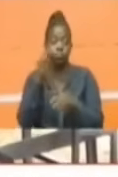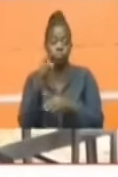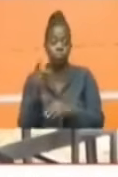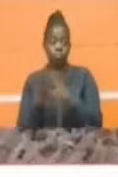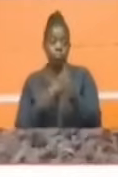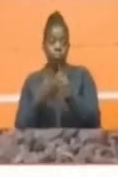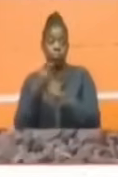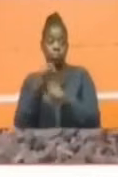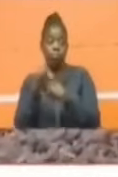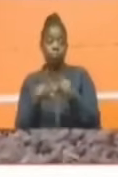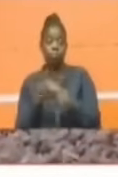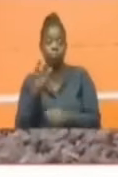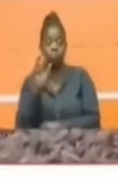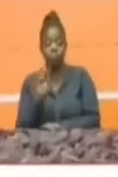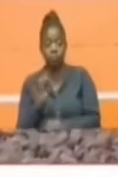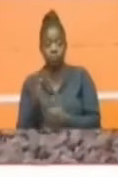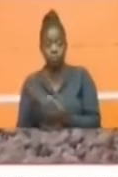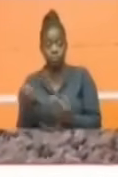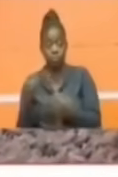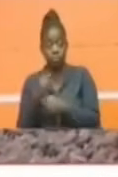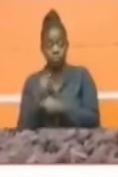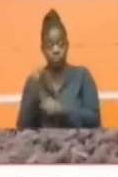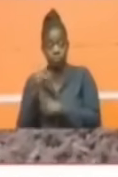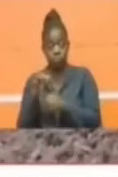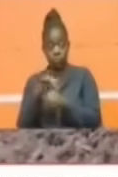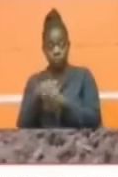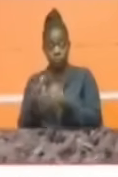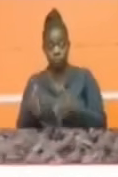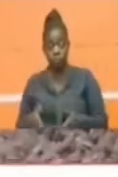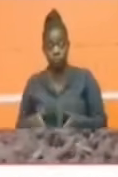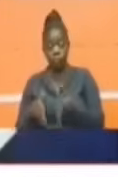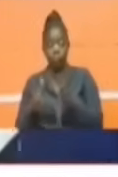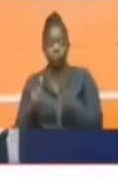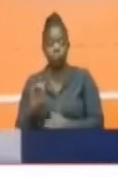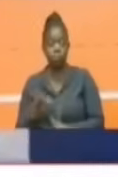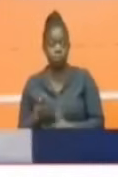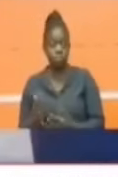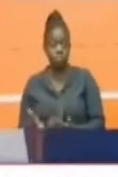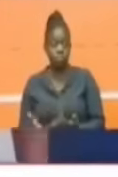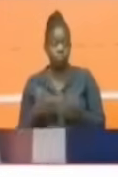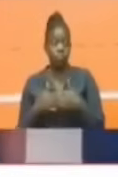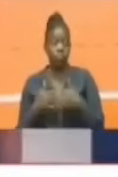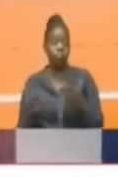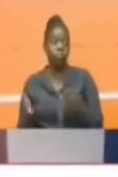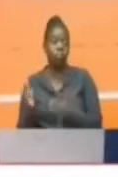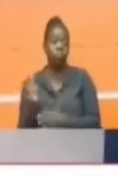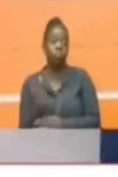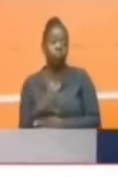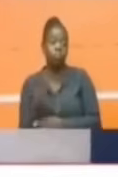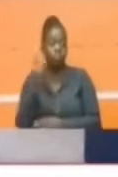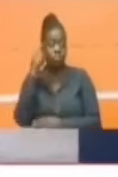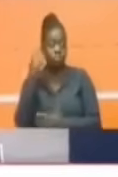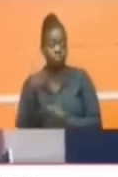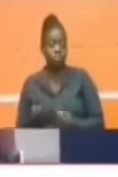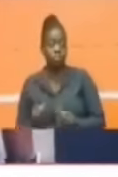lw'emyezi egisoba mu munana nge kitongole kiddabiriza olugudo lwayo egudwa o minister howebi entambula ne ngudo Jenedwat